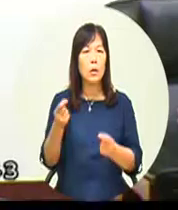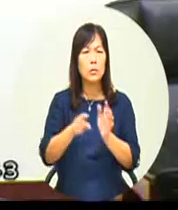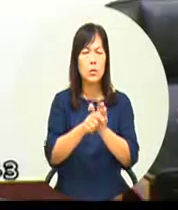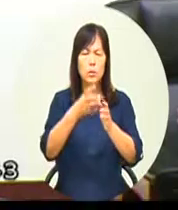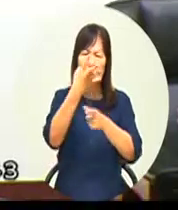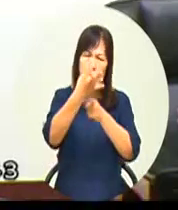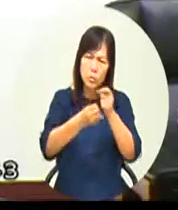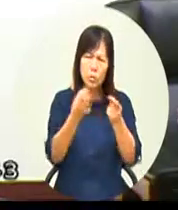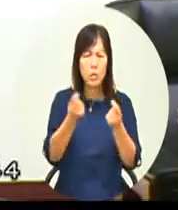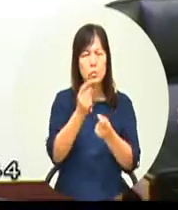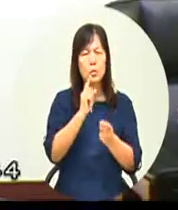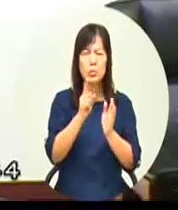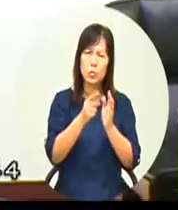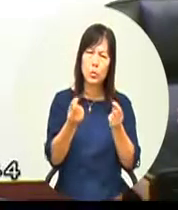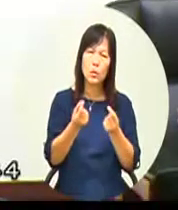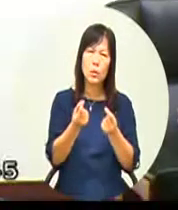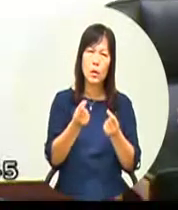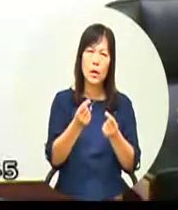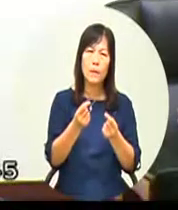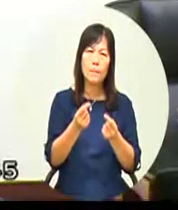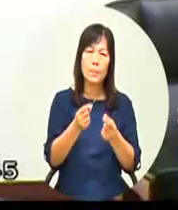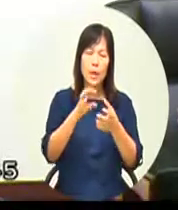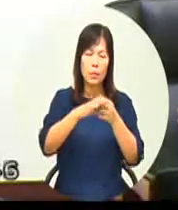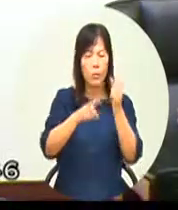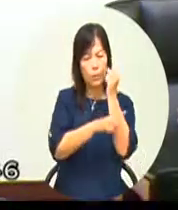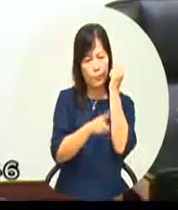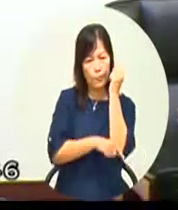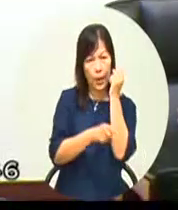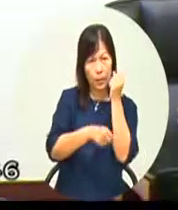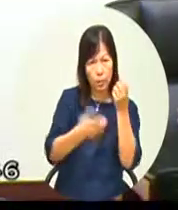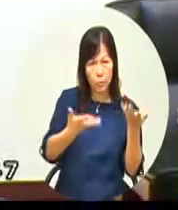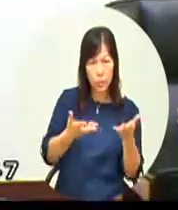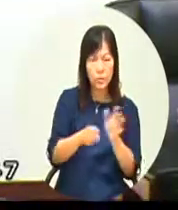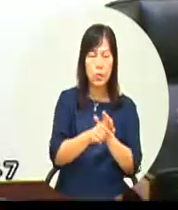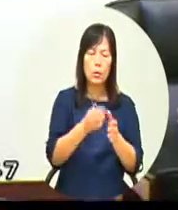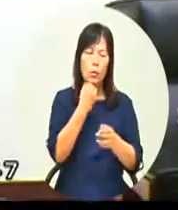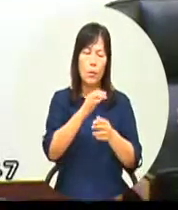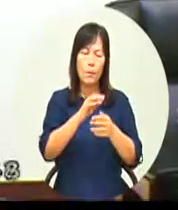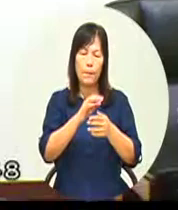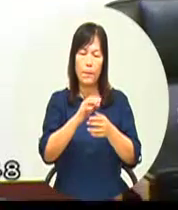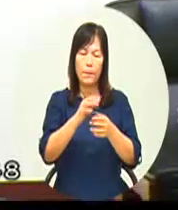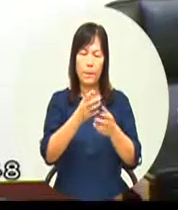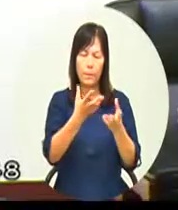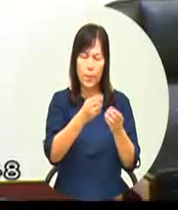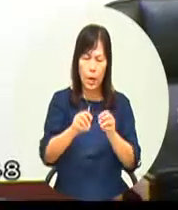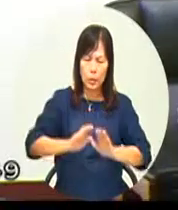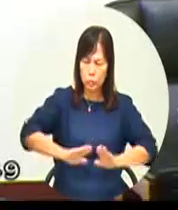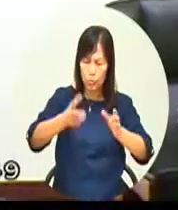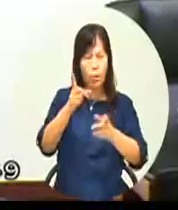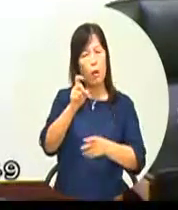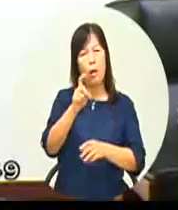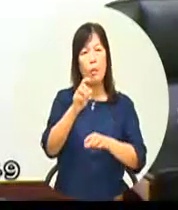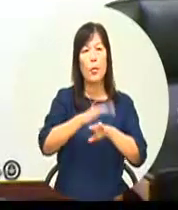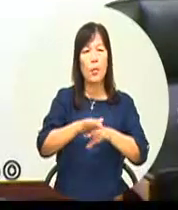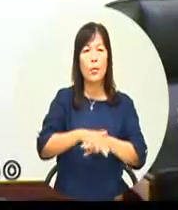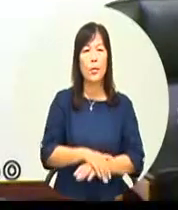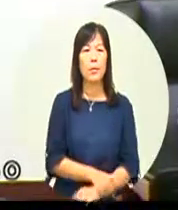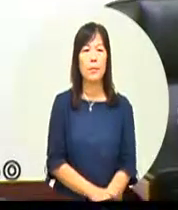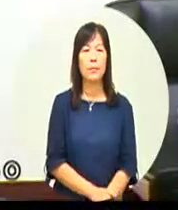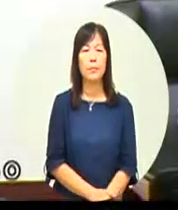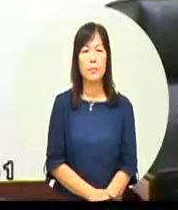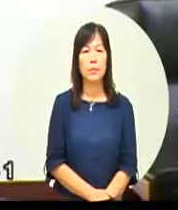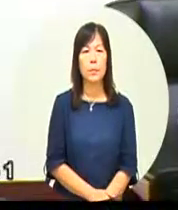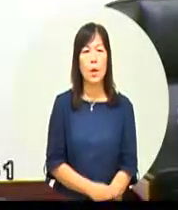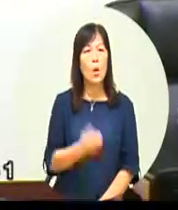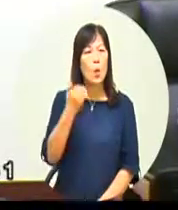说受的其实也是因为法令的问题啦，没办法有比较好的一个发展这样。但是如果